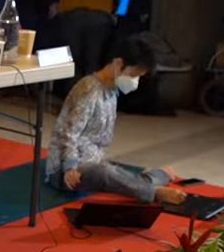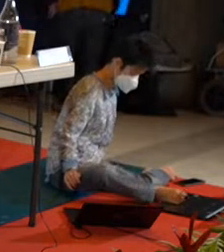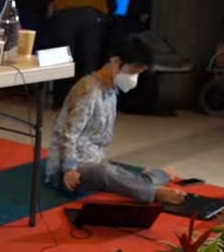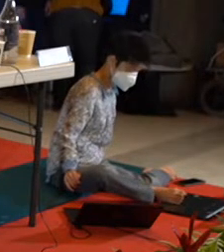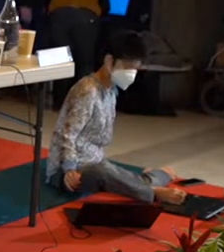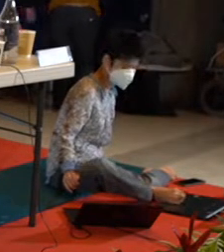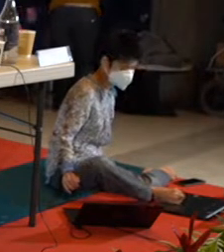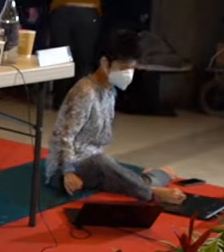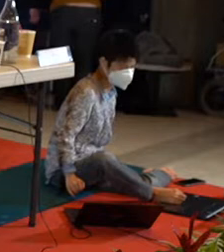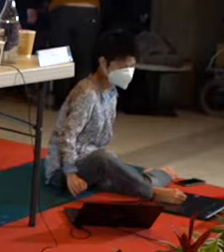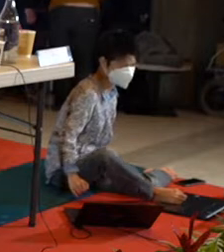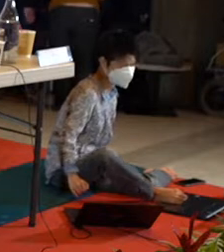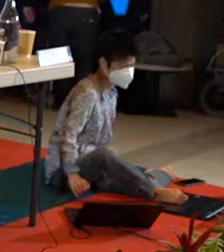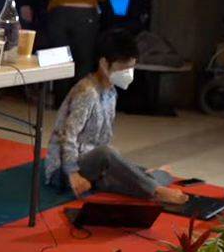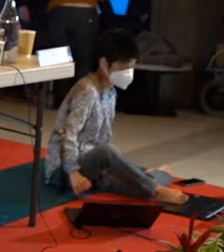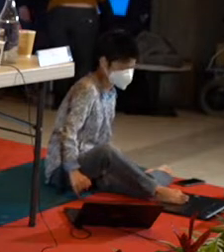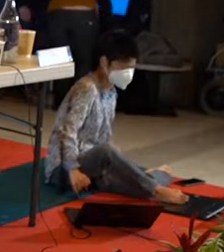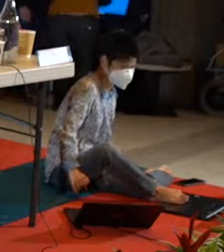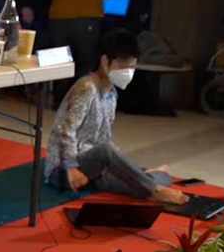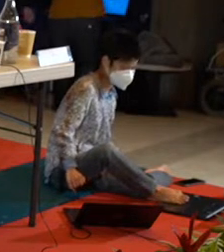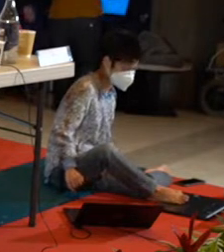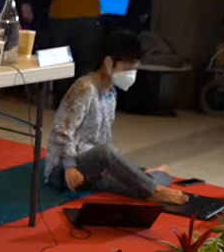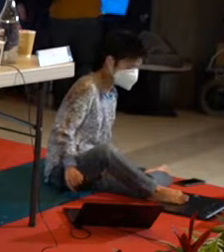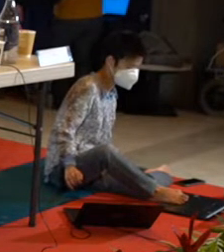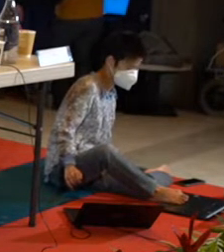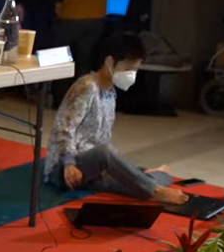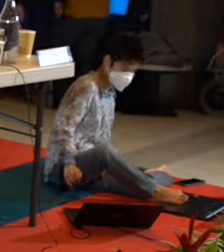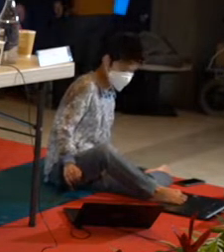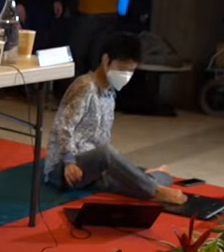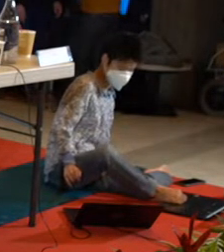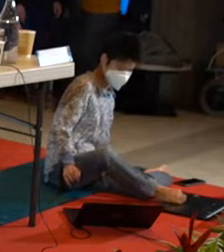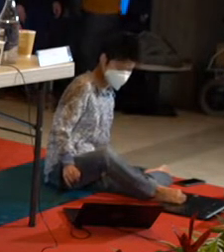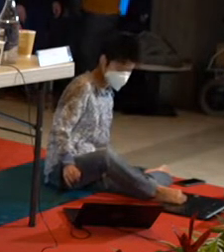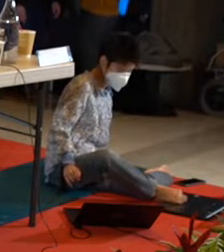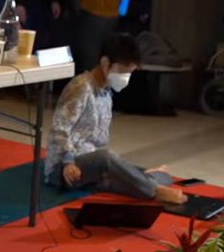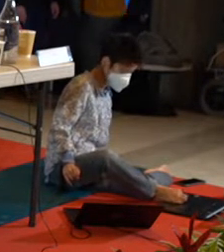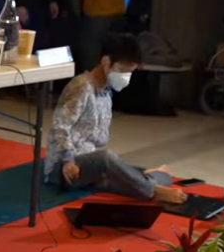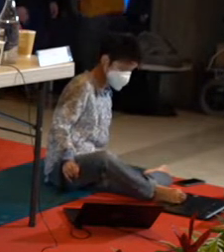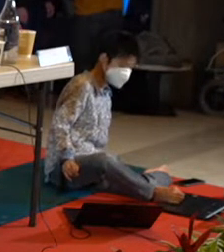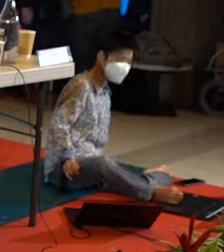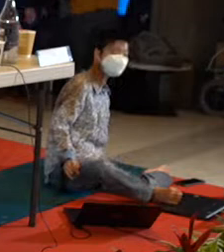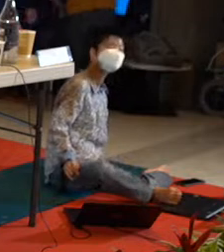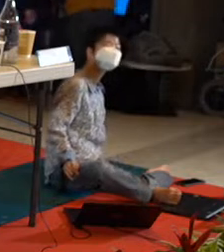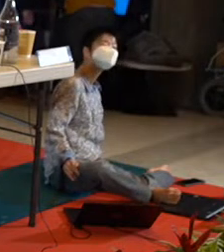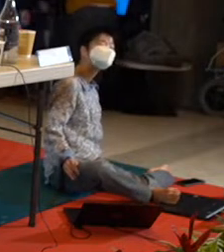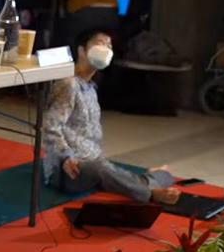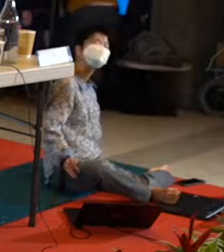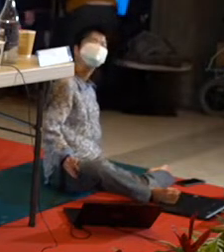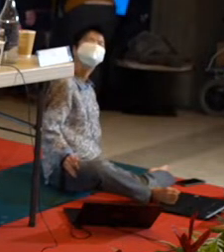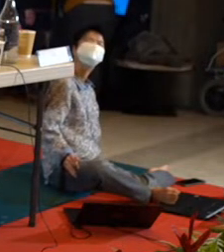intitulé mon intervention « Les luttes anti-validistes aujourd'hui, une nouvelle séquence ».